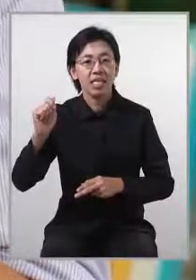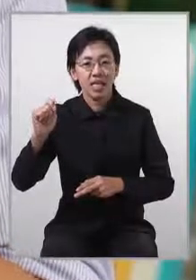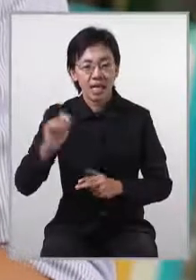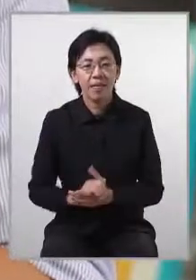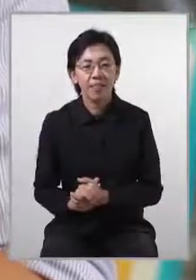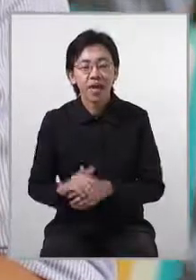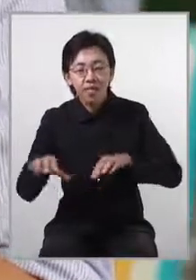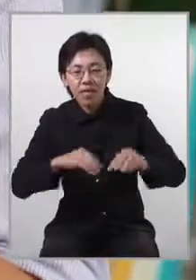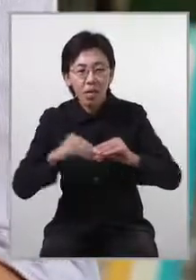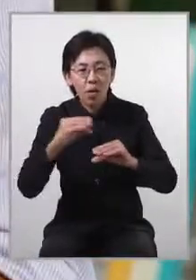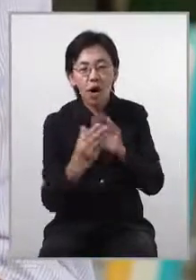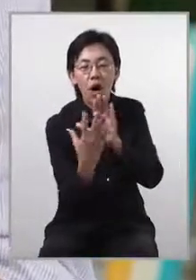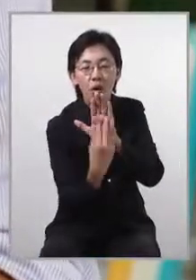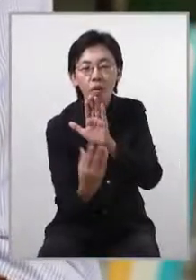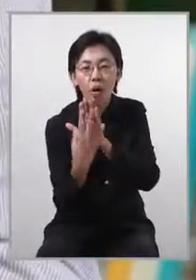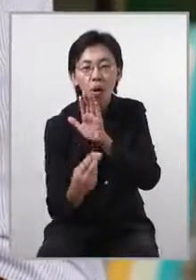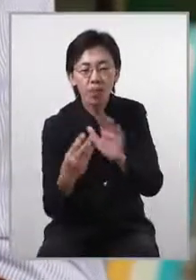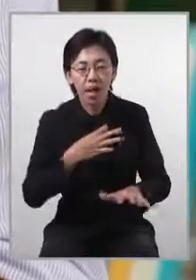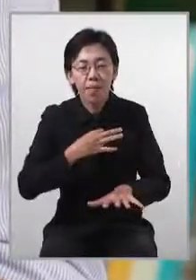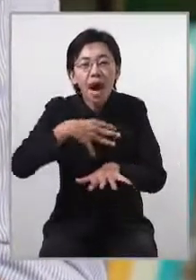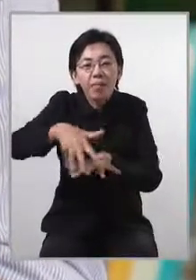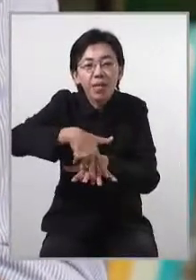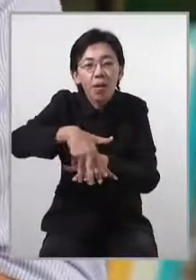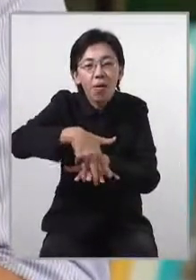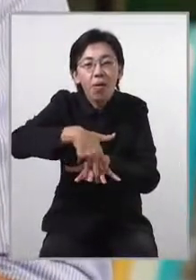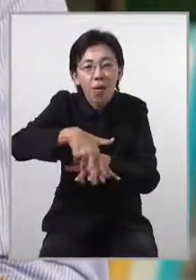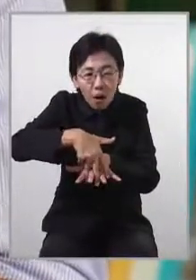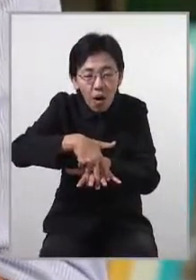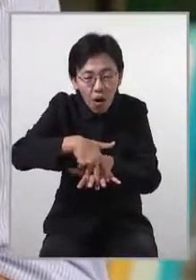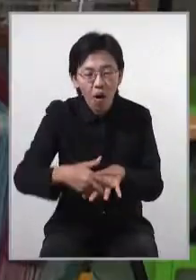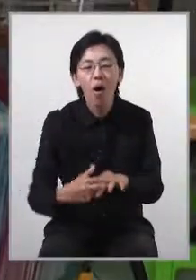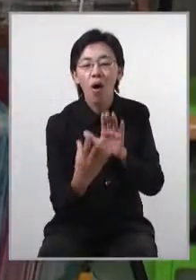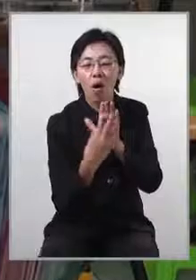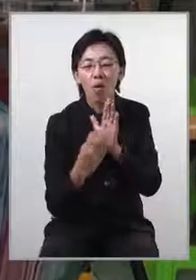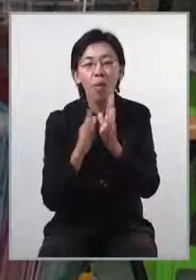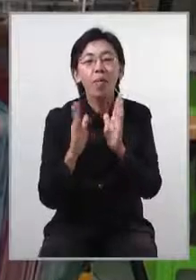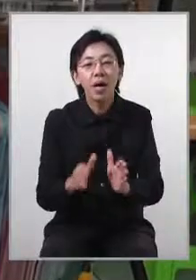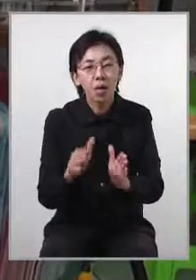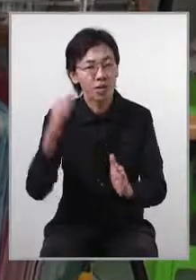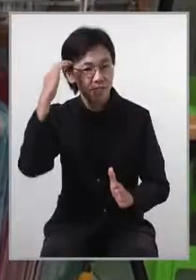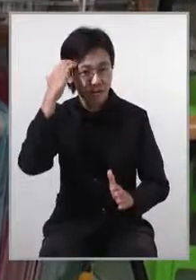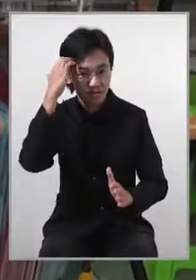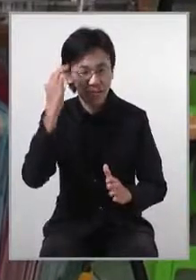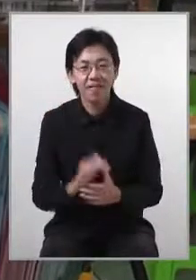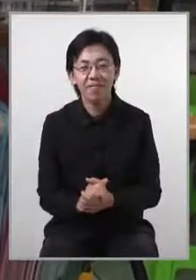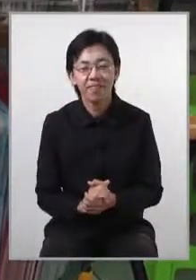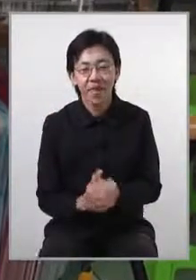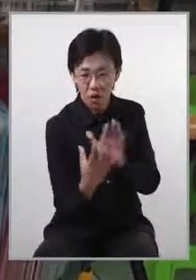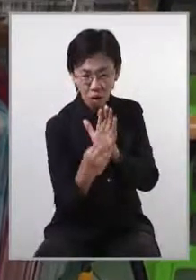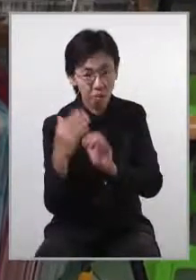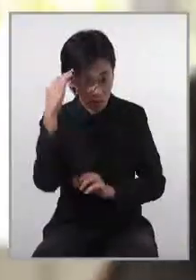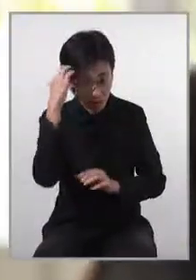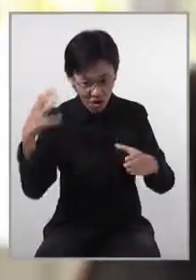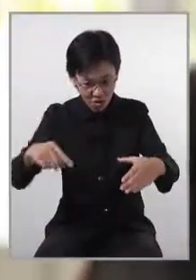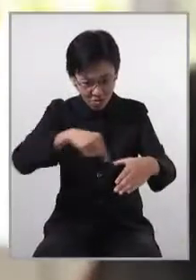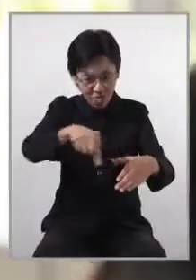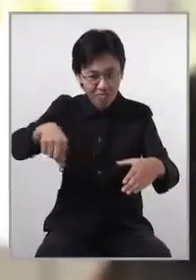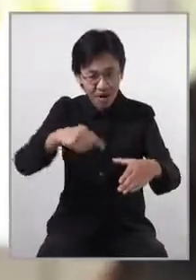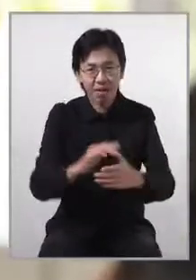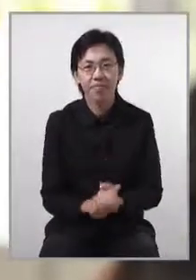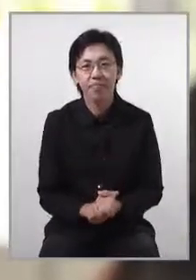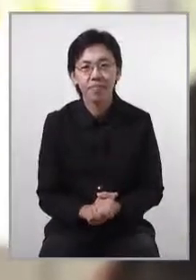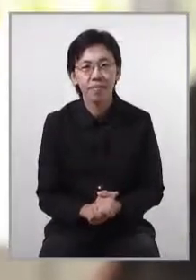ครงการฝึกอบรมการทอผ้าซาอุริ ครับ ให้กับคนพิการ ครับ นะครับ ทางด้านสติปัญญานะ ทางด้านสติปัญญา ครับผมเขาก็